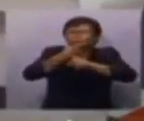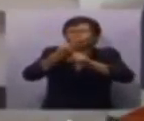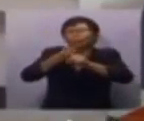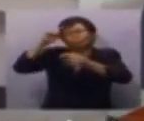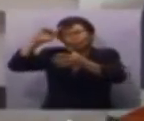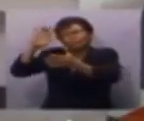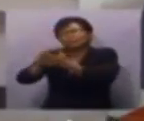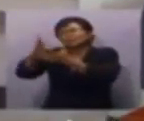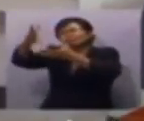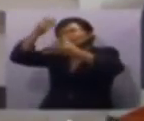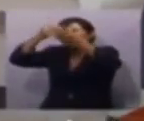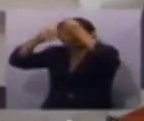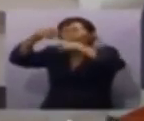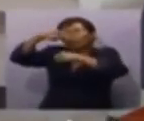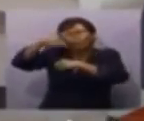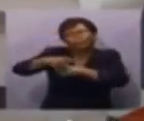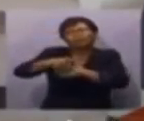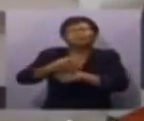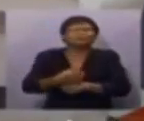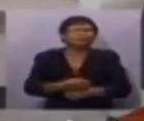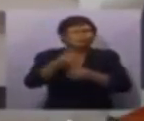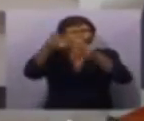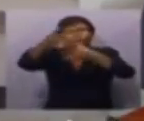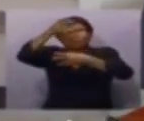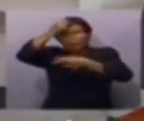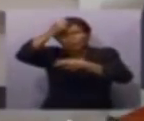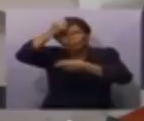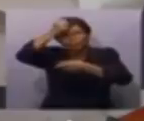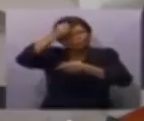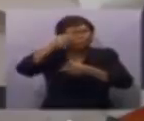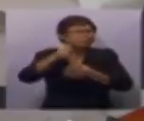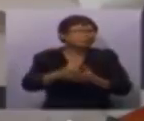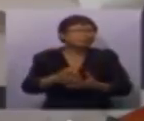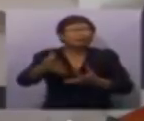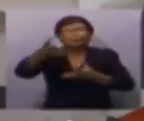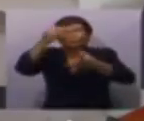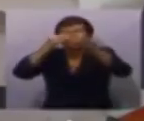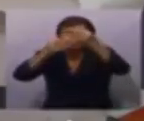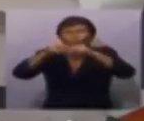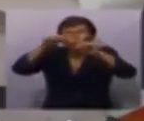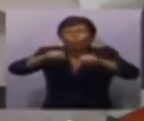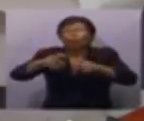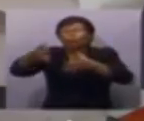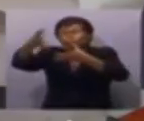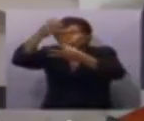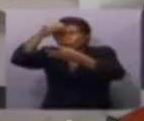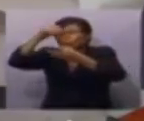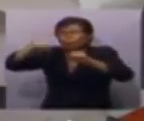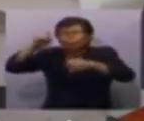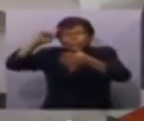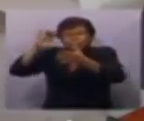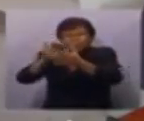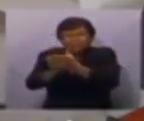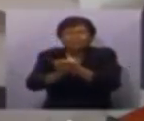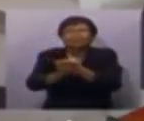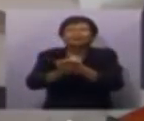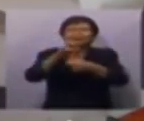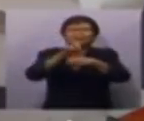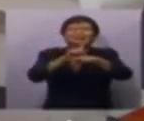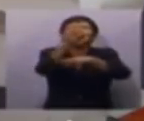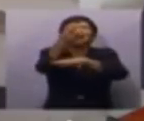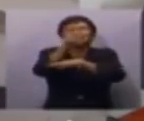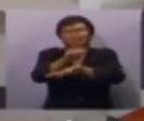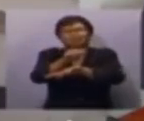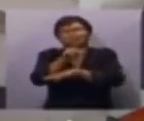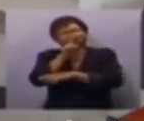boleh dipercayai. Baik, untuk dapatkan sumber yang boleh dipercayai dan ada kredibiliti, hanya di RTM,